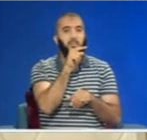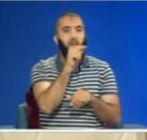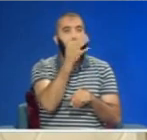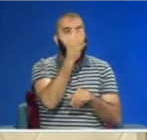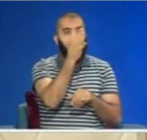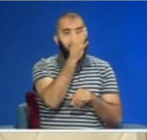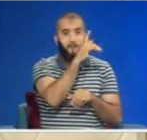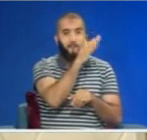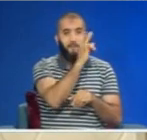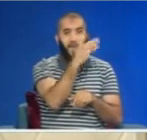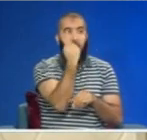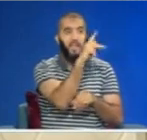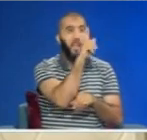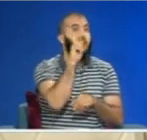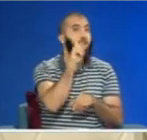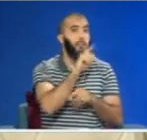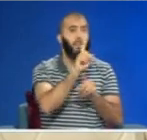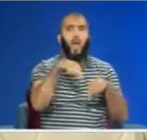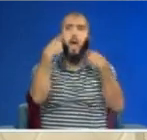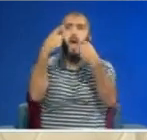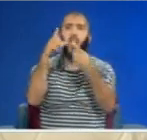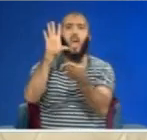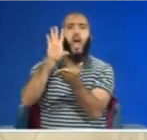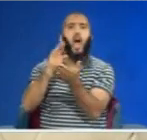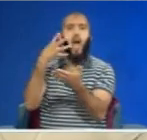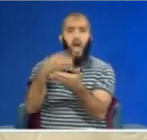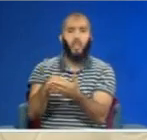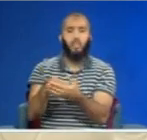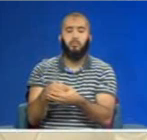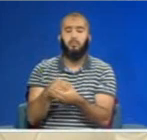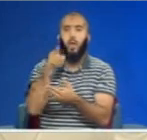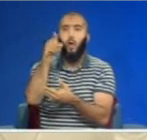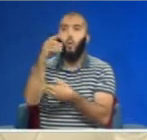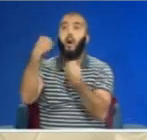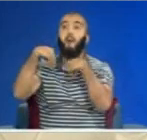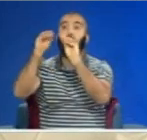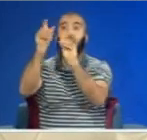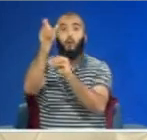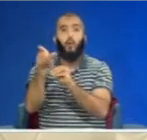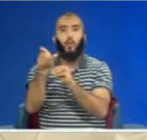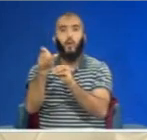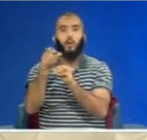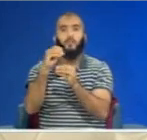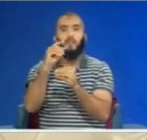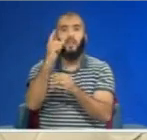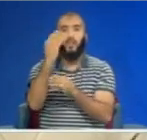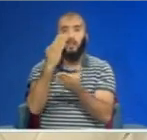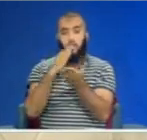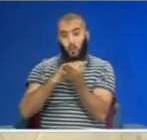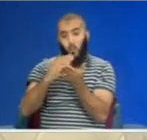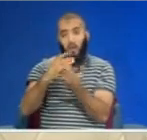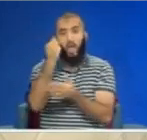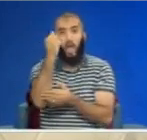الإيثار، يعني لم يتمكنوا أو لم يفعلوا ذلك بأنفسهم وفي بيتهم، بل